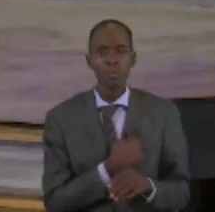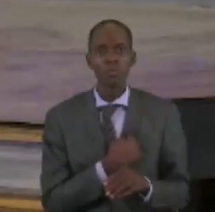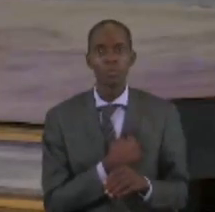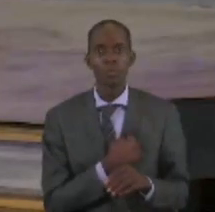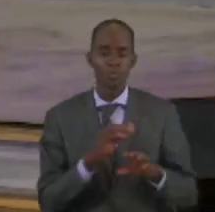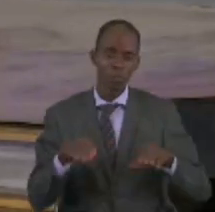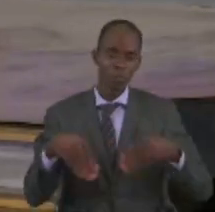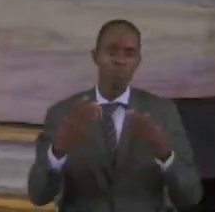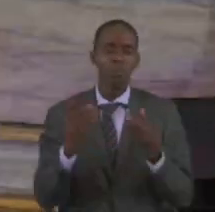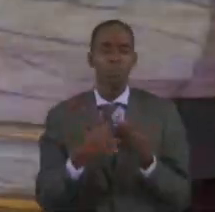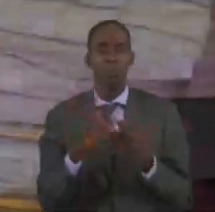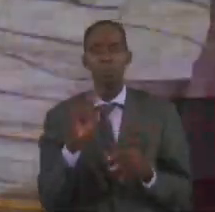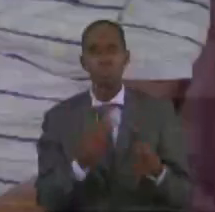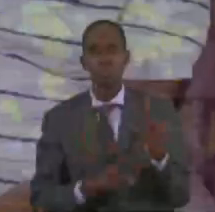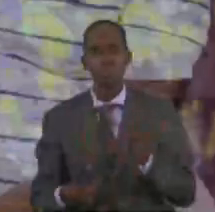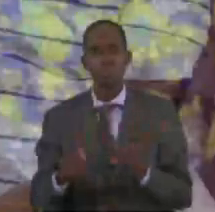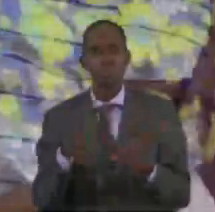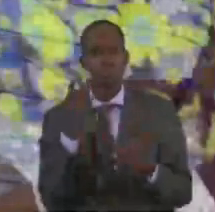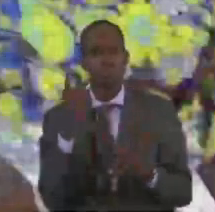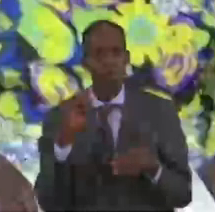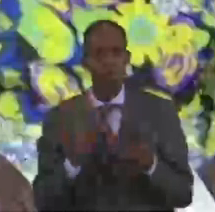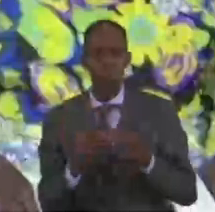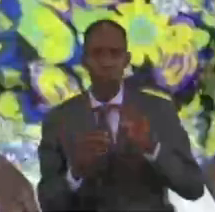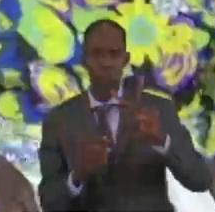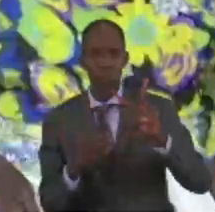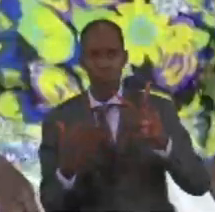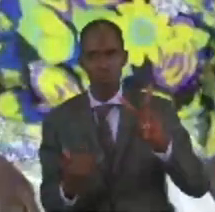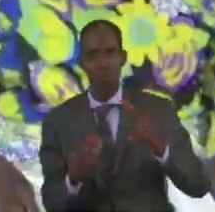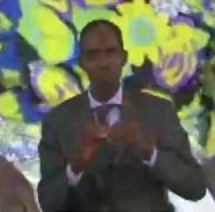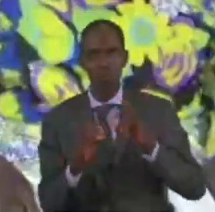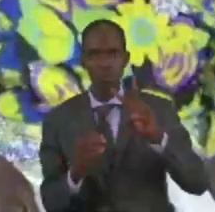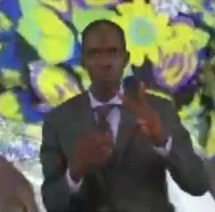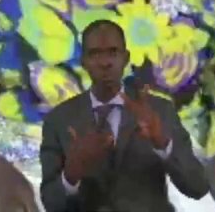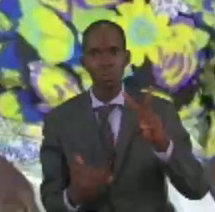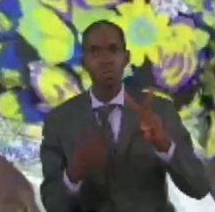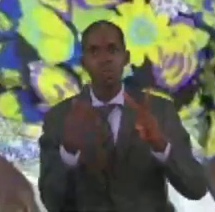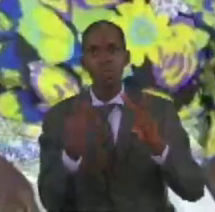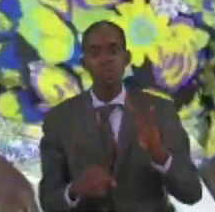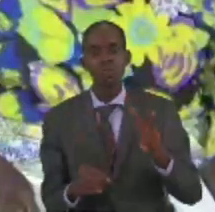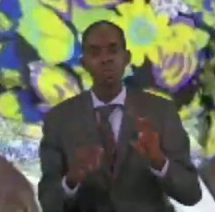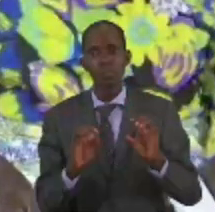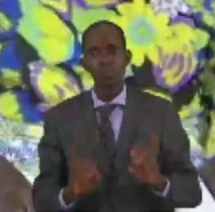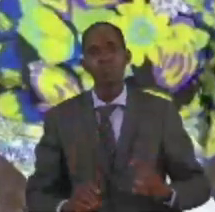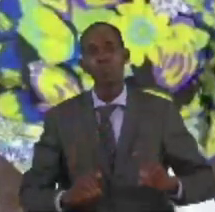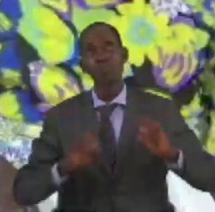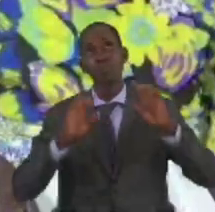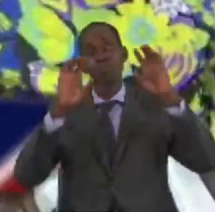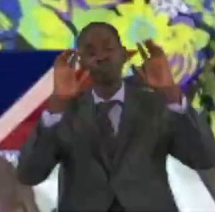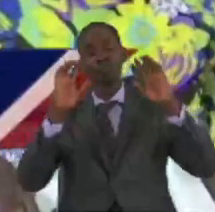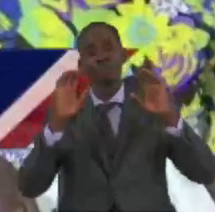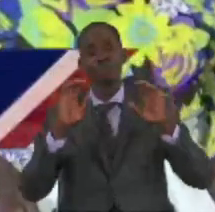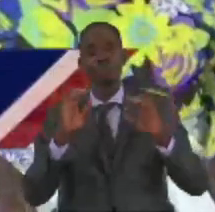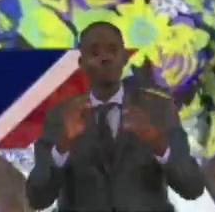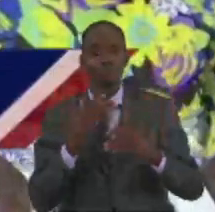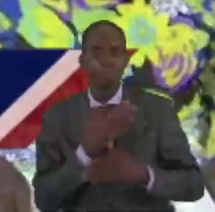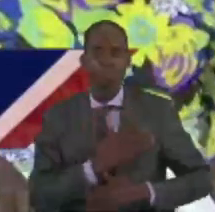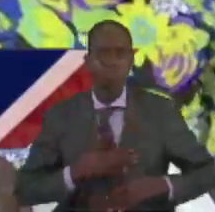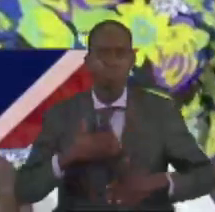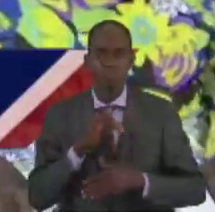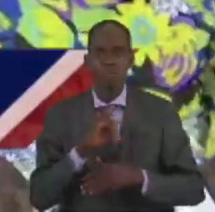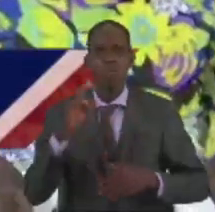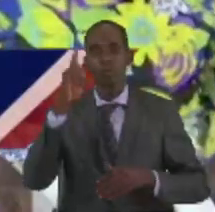puis, nous le donnons au peuple, aux gens. Deuxième partie ici, c'est la dévotion de plaire à